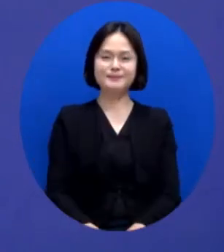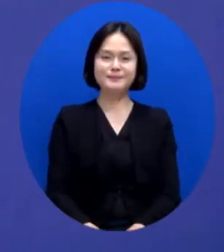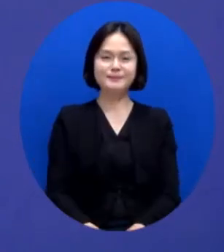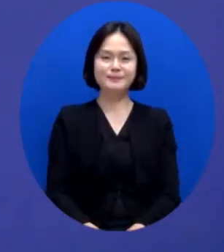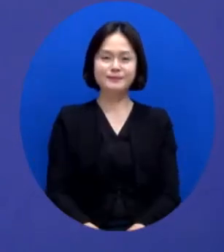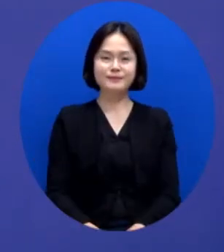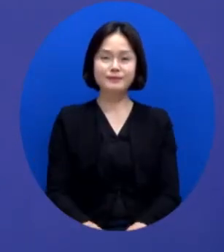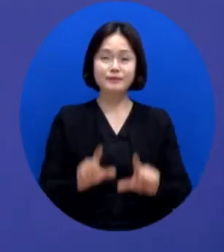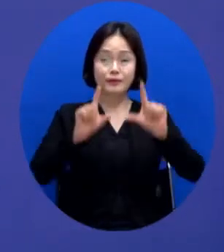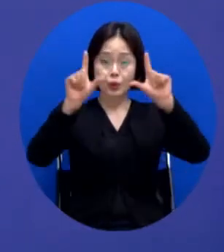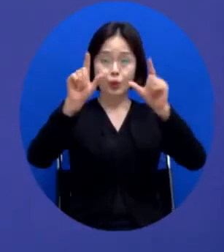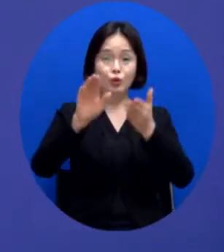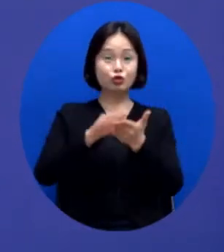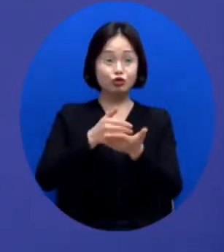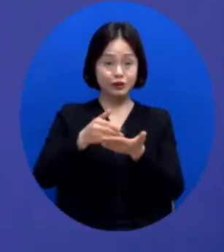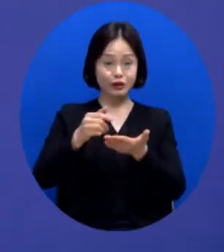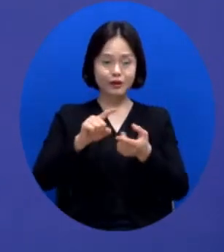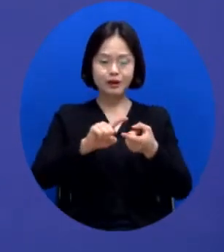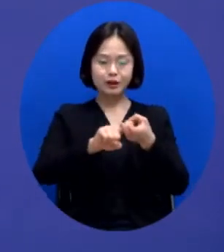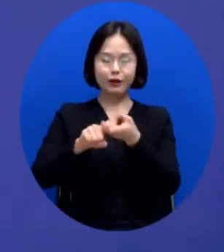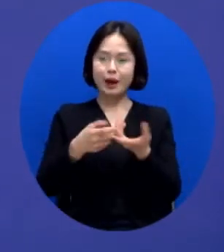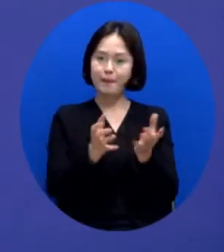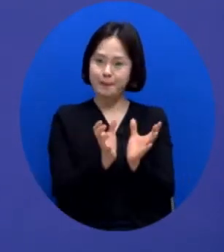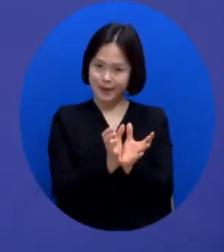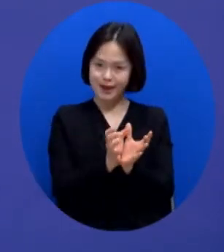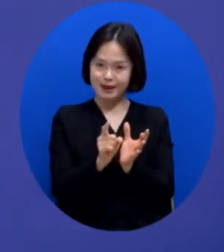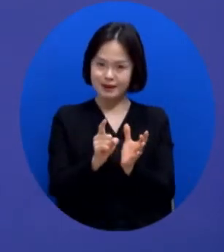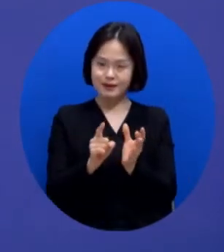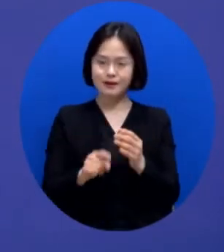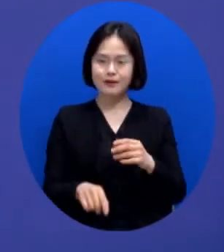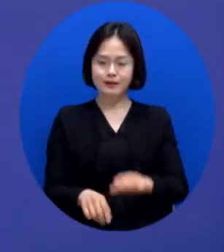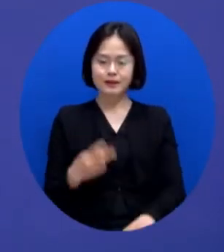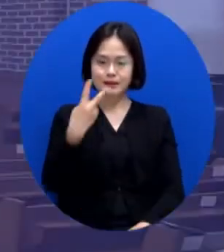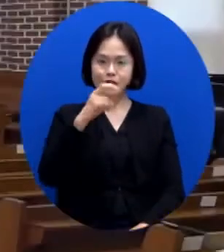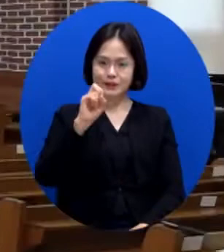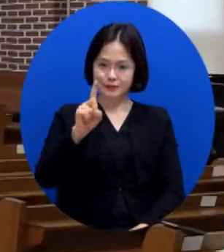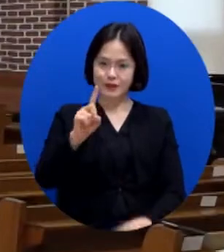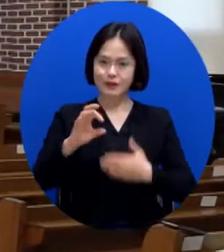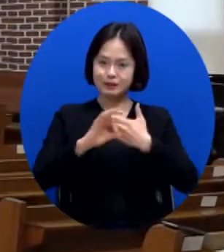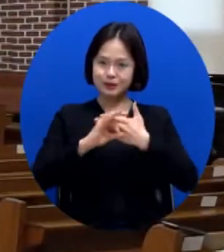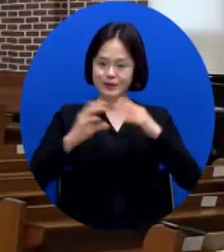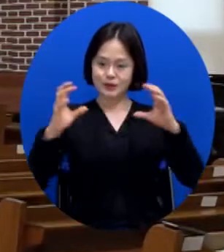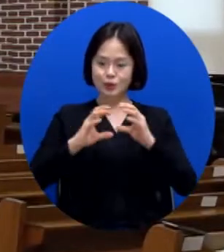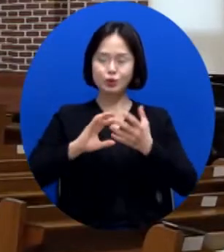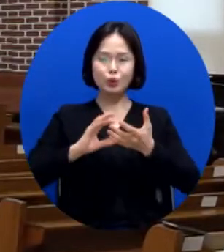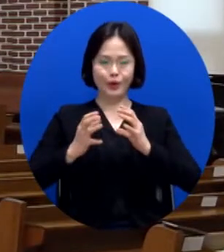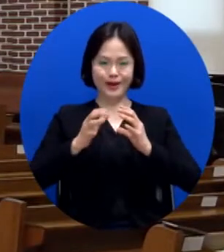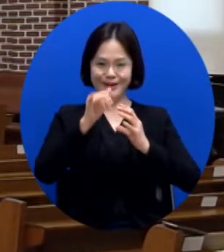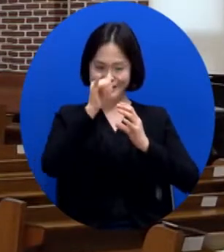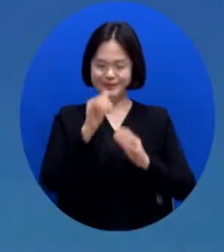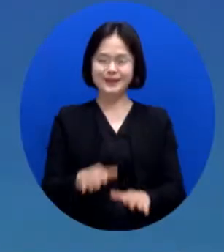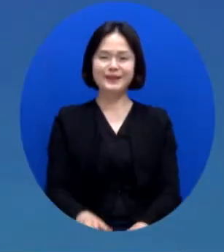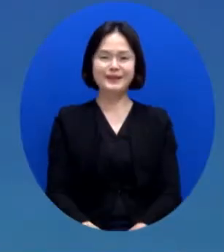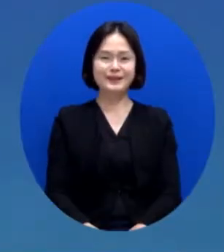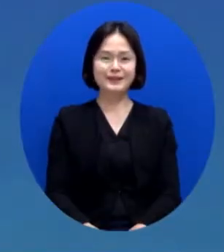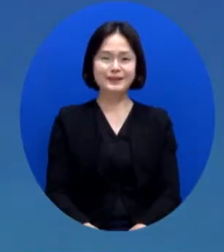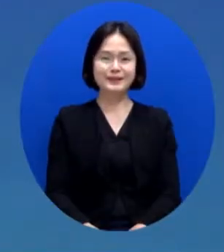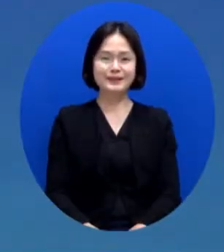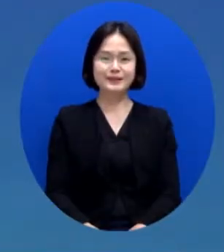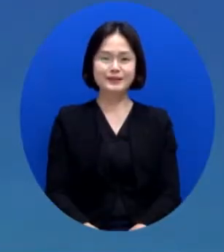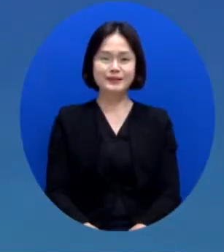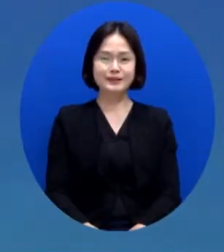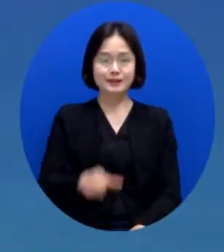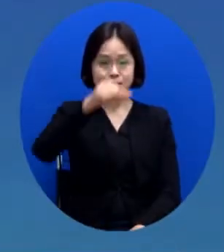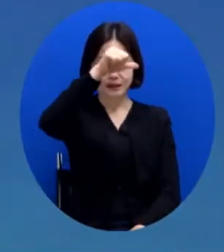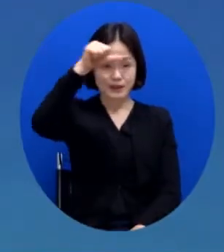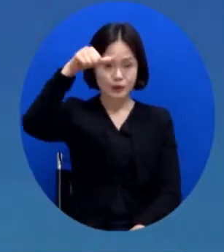동두천 기록 연합회가 2021년 도 임시총회를 열었습니다 개회예배 에서 동두천 장로교